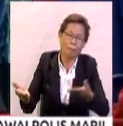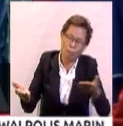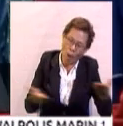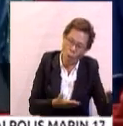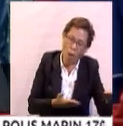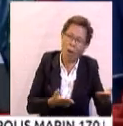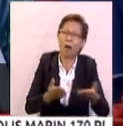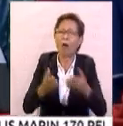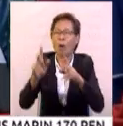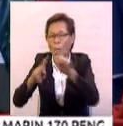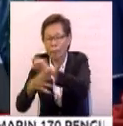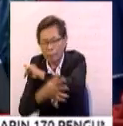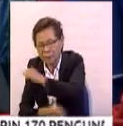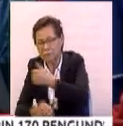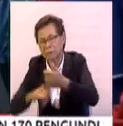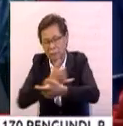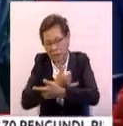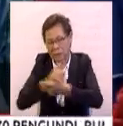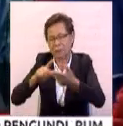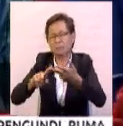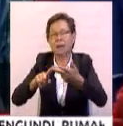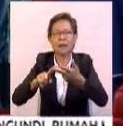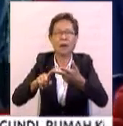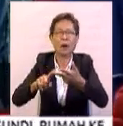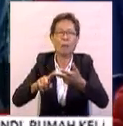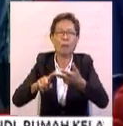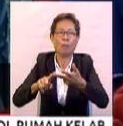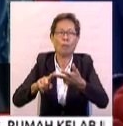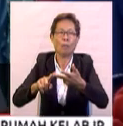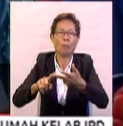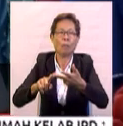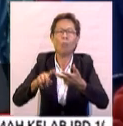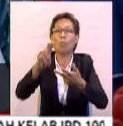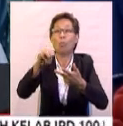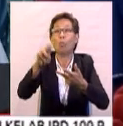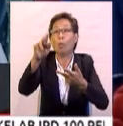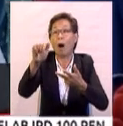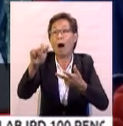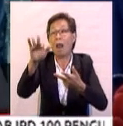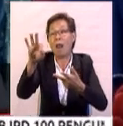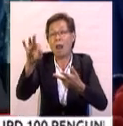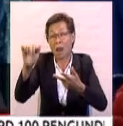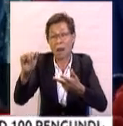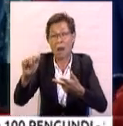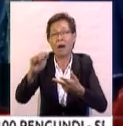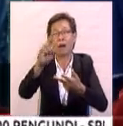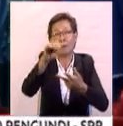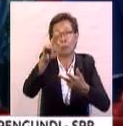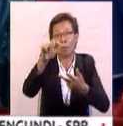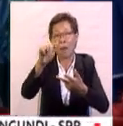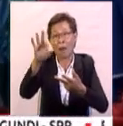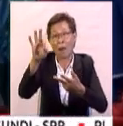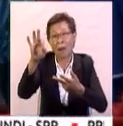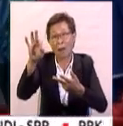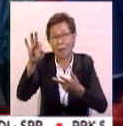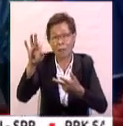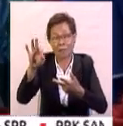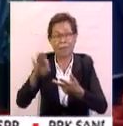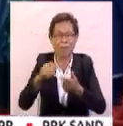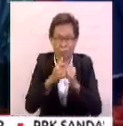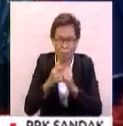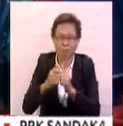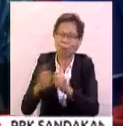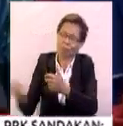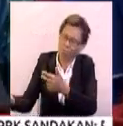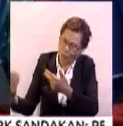asnaf, anak-anak yatim dan juga anak-anak mualaf di Kompleks Asadah untuk